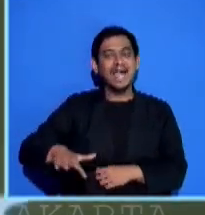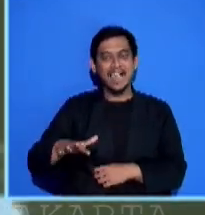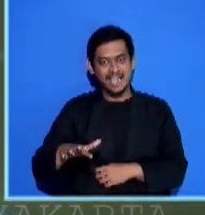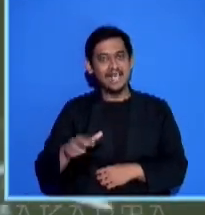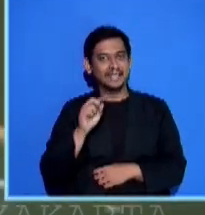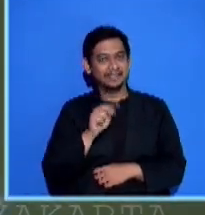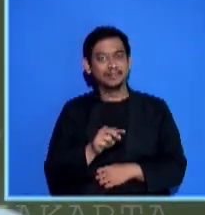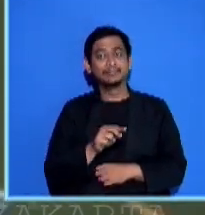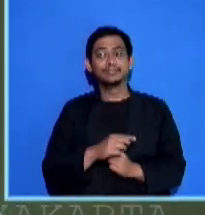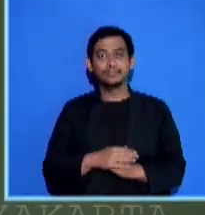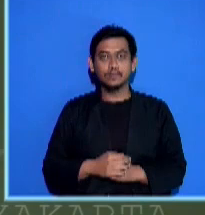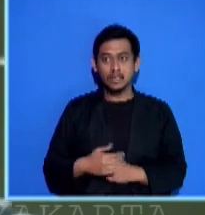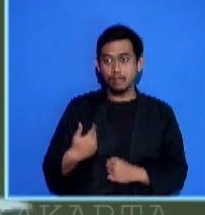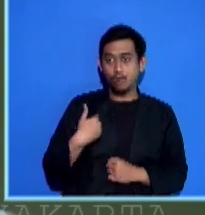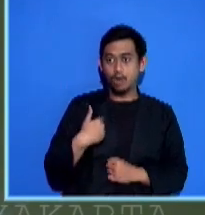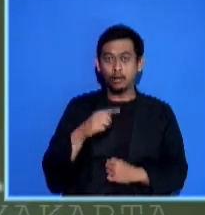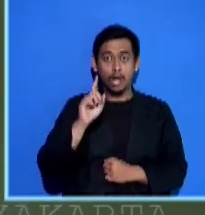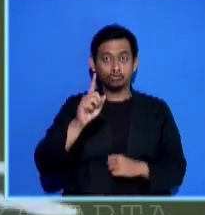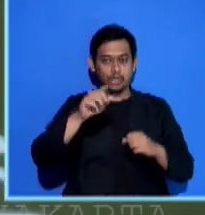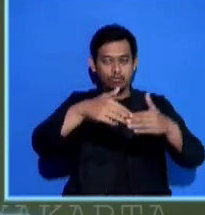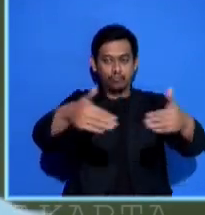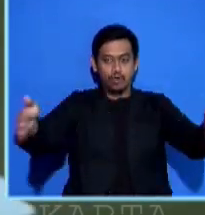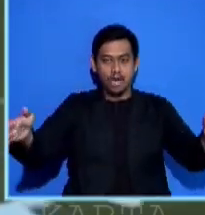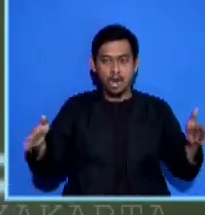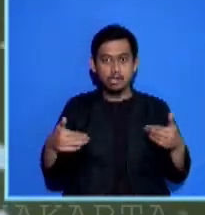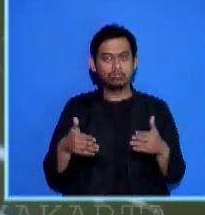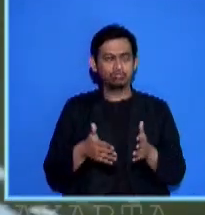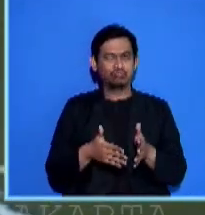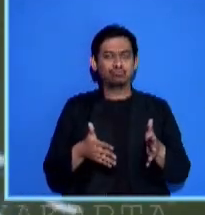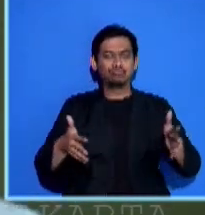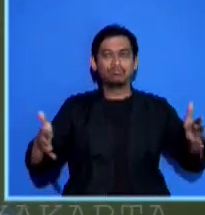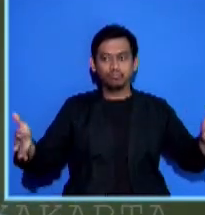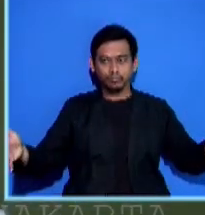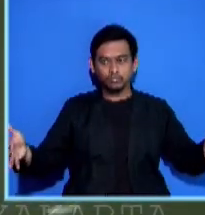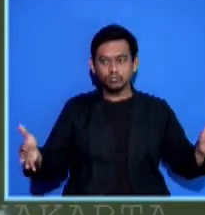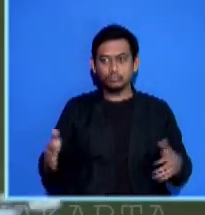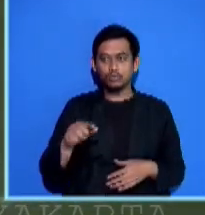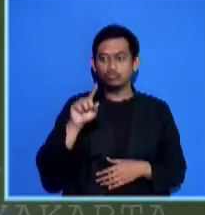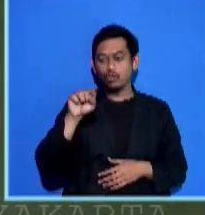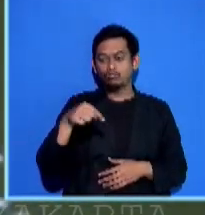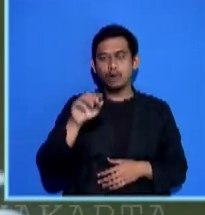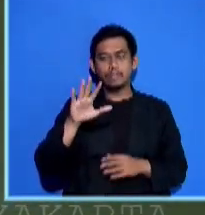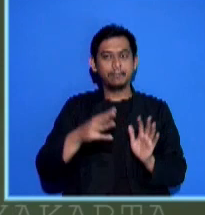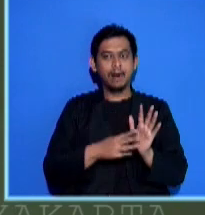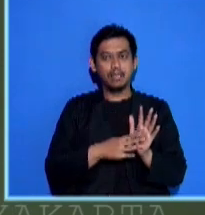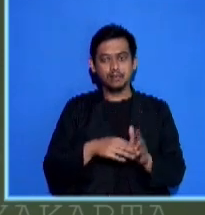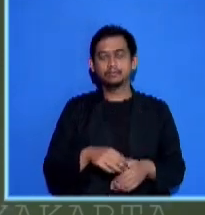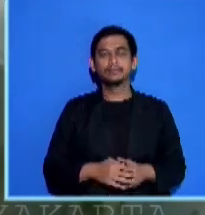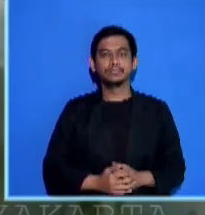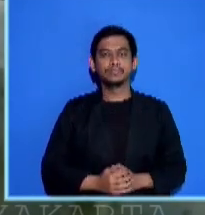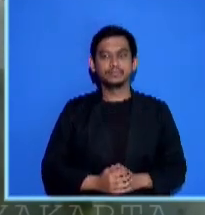Kulon gadahh Blumbang ukuran met k met k usel